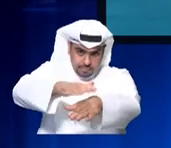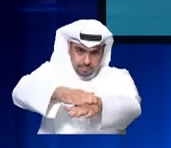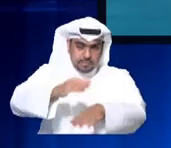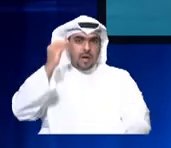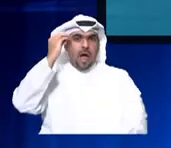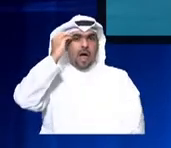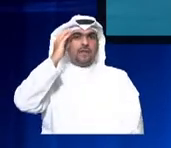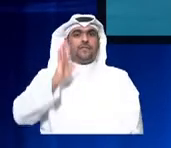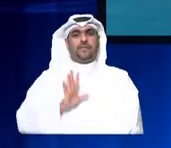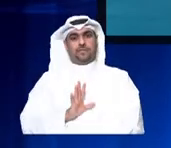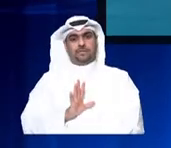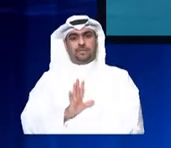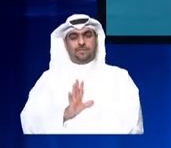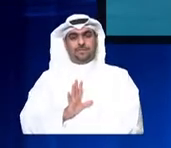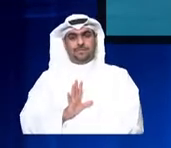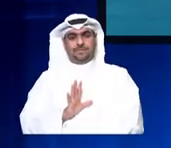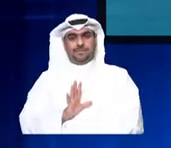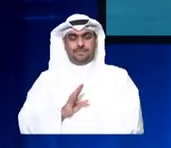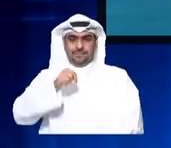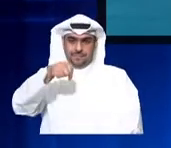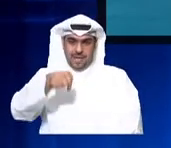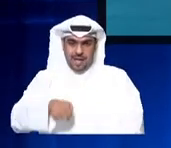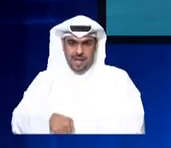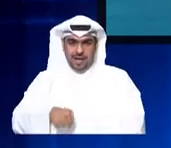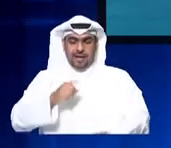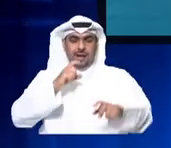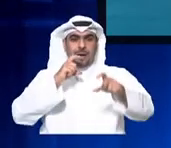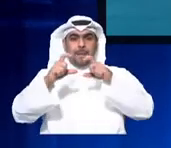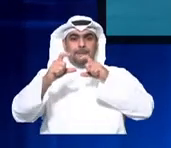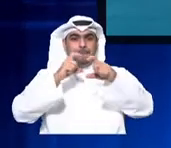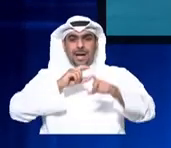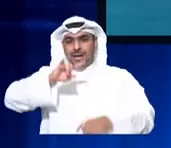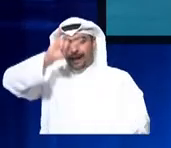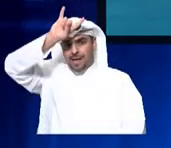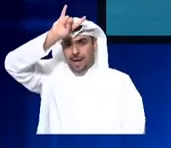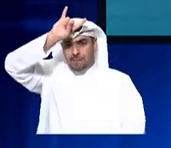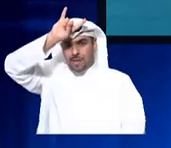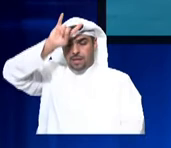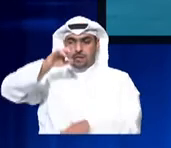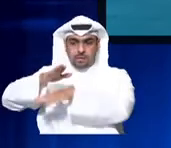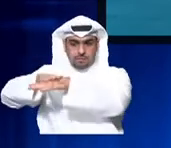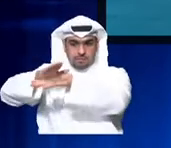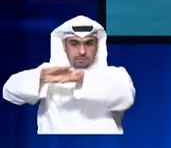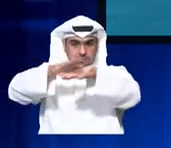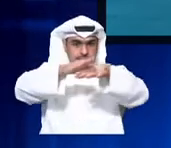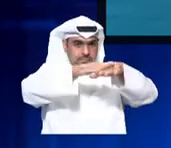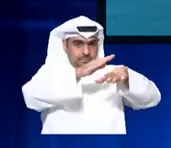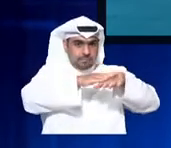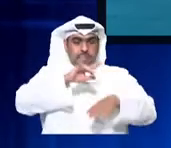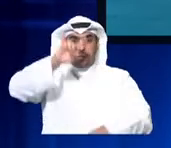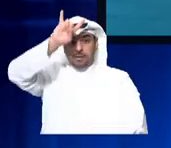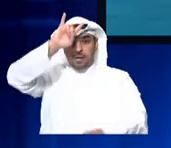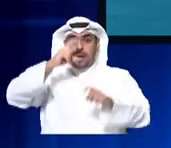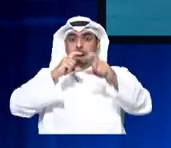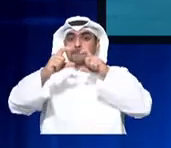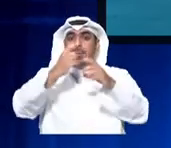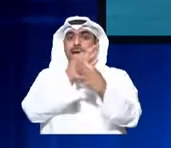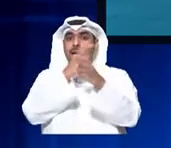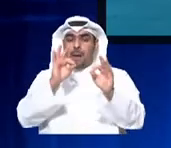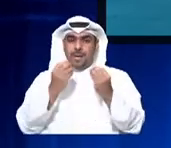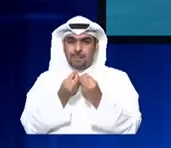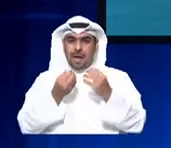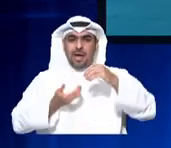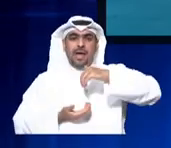الخدمات المصرفية الإلكترونية من خلال حملات إعلامية مكثفة بالتعاون مع اتحاد مصارف الكويت، وذلك